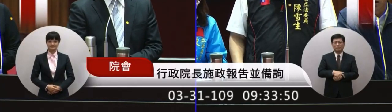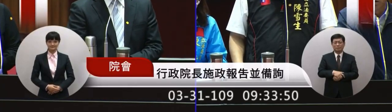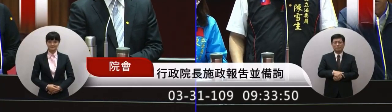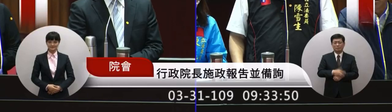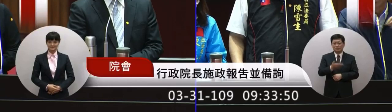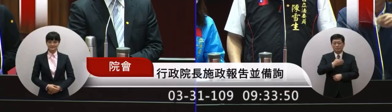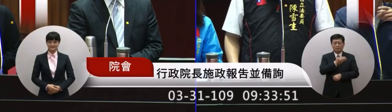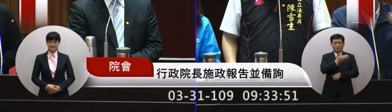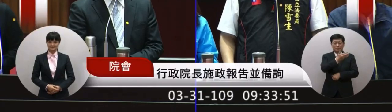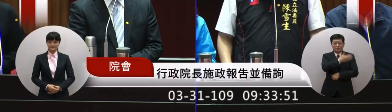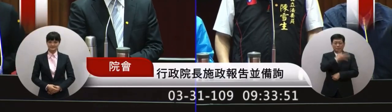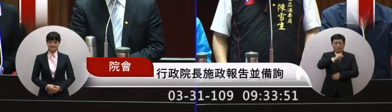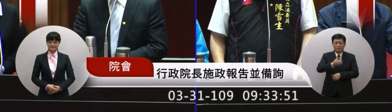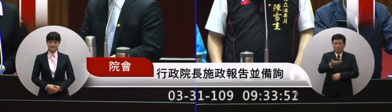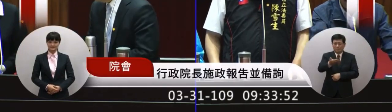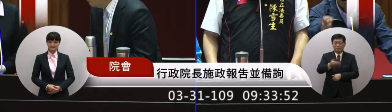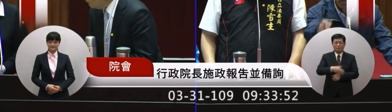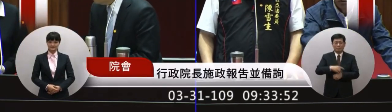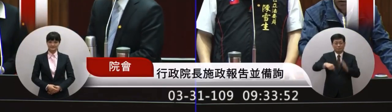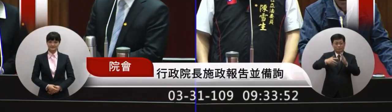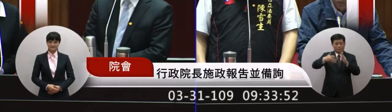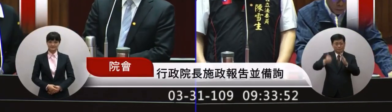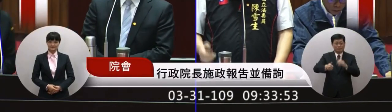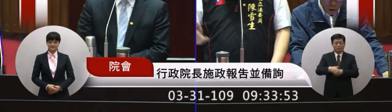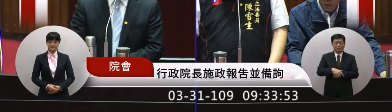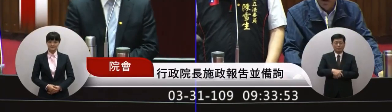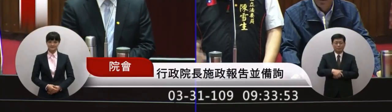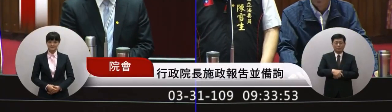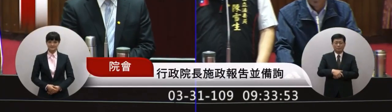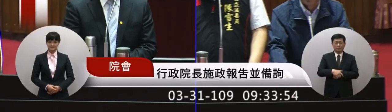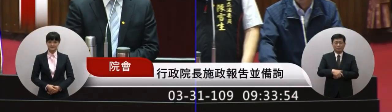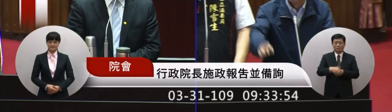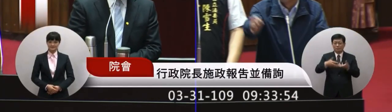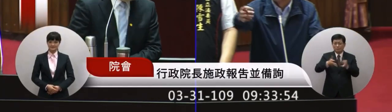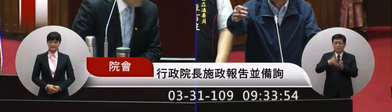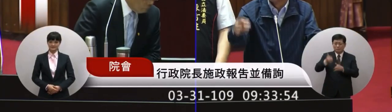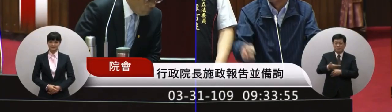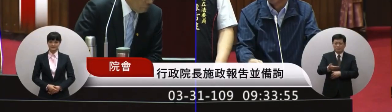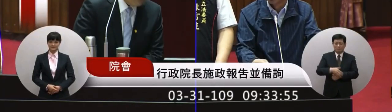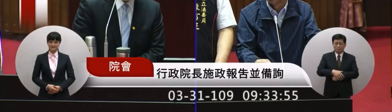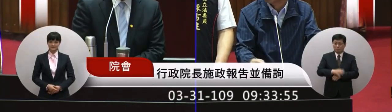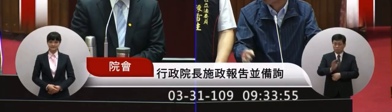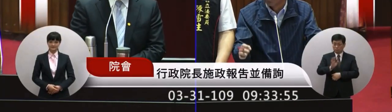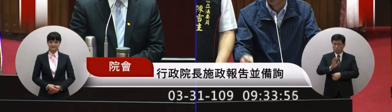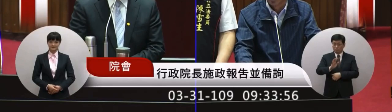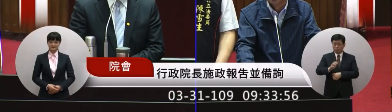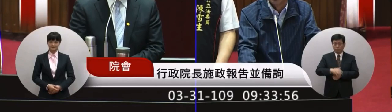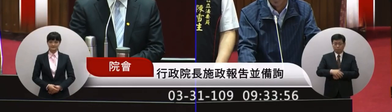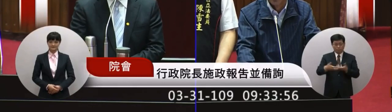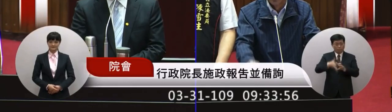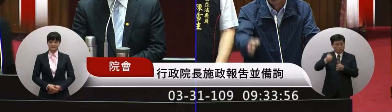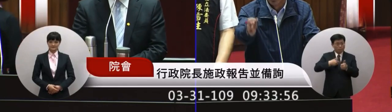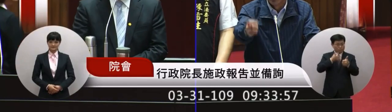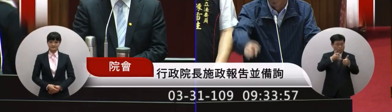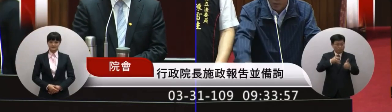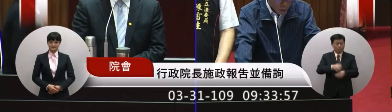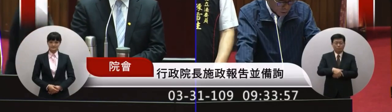主委请回，院长， 主委跟部长请回吧，好不好？ 哎，没有，我问部长， 这